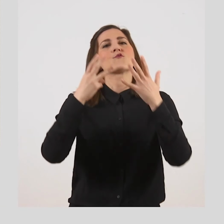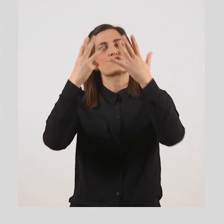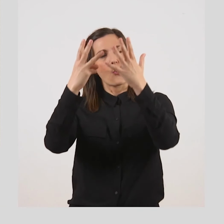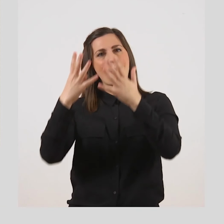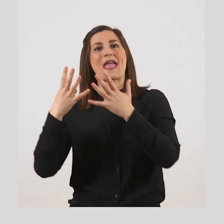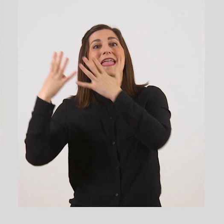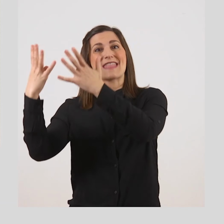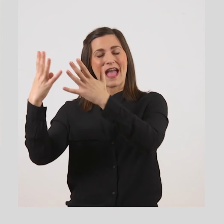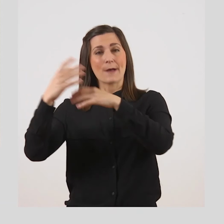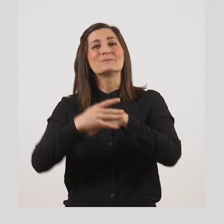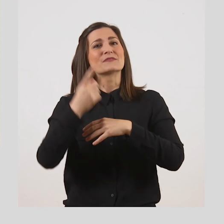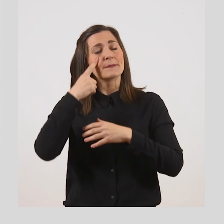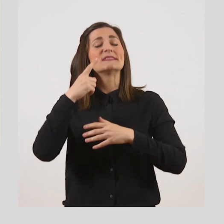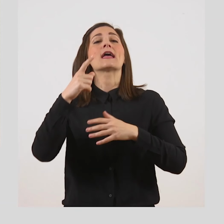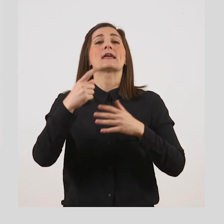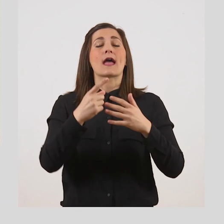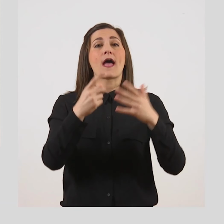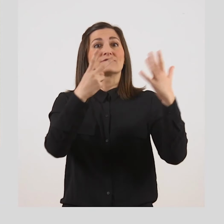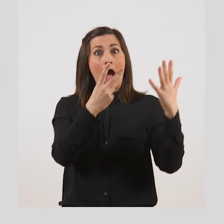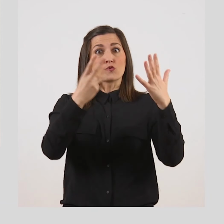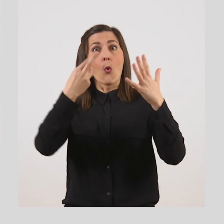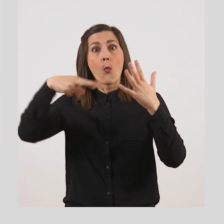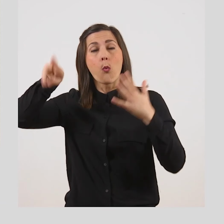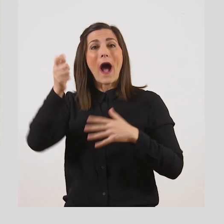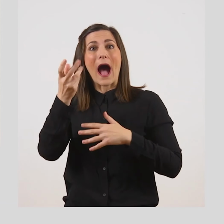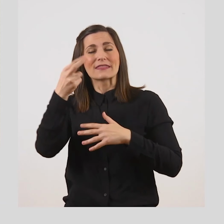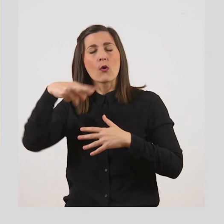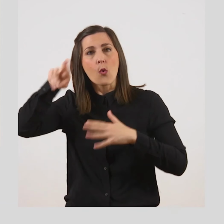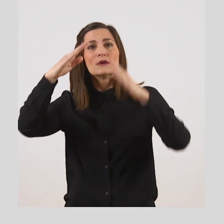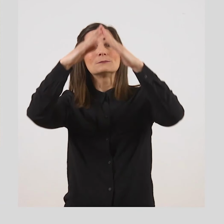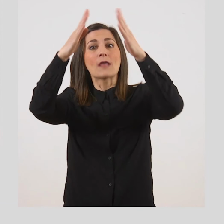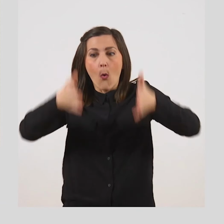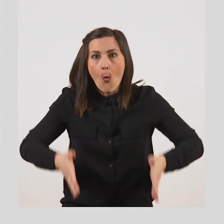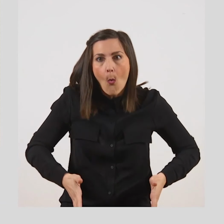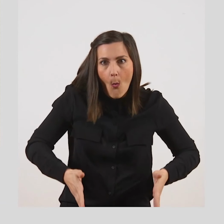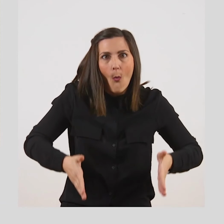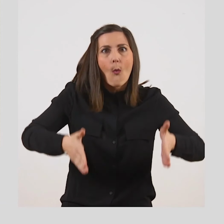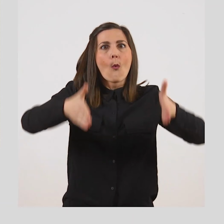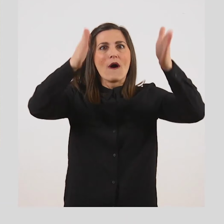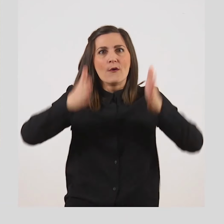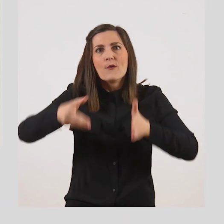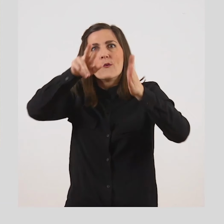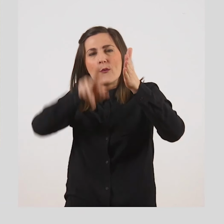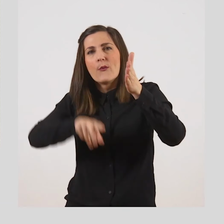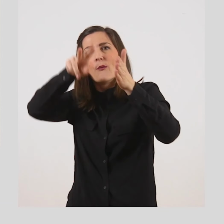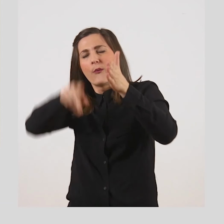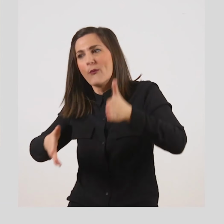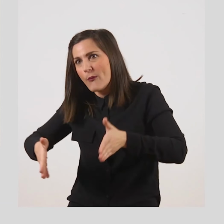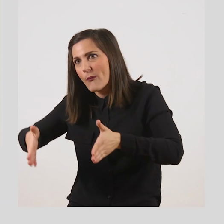9, όσο μεγαλώνουν οι παρέες, τόσο μεγαλώνει και το σπίτι. Γίνεται σαν πολυκατοικία,